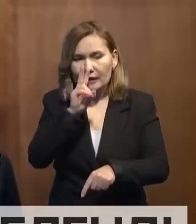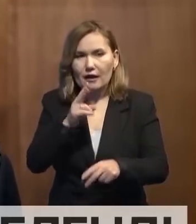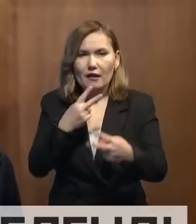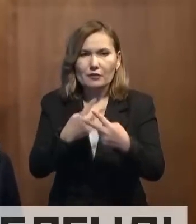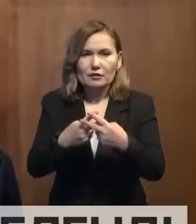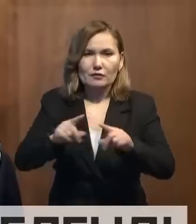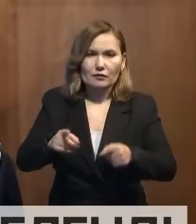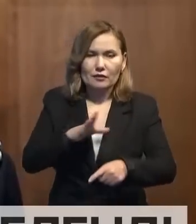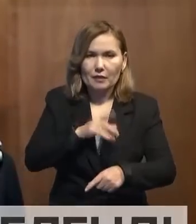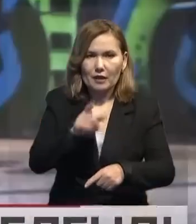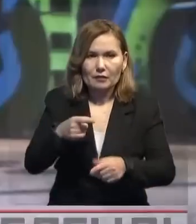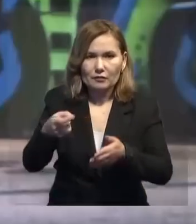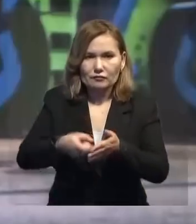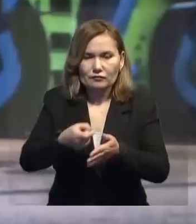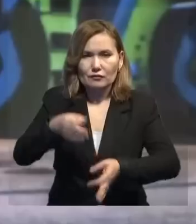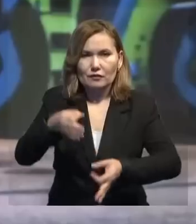алынды.